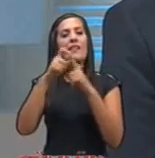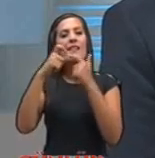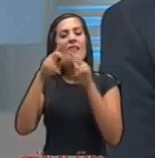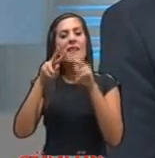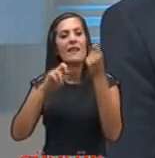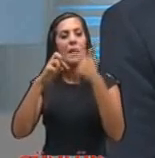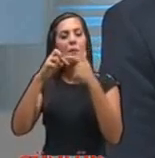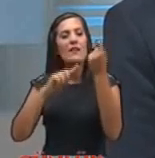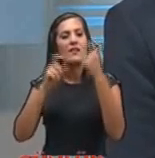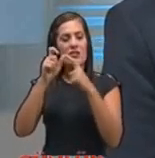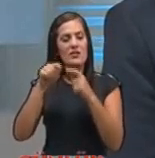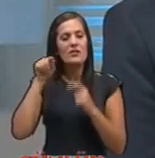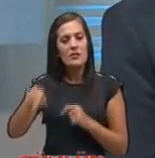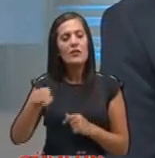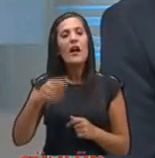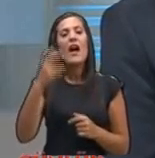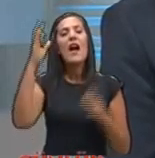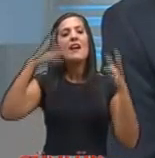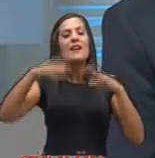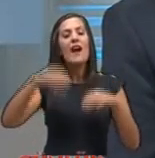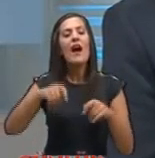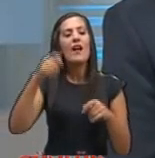Hatun operasının premierini yapacağız.